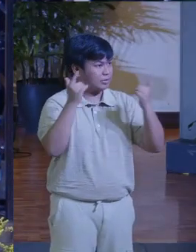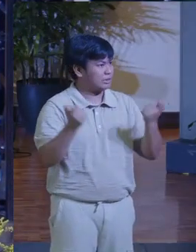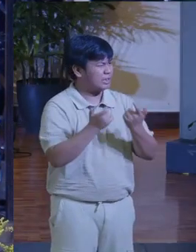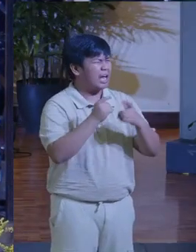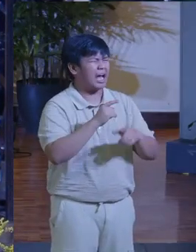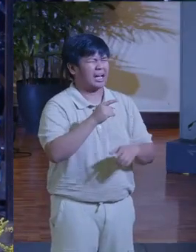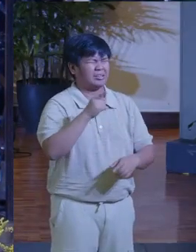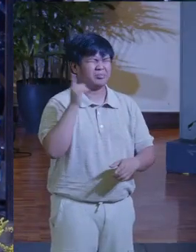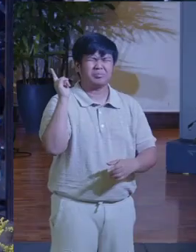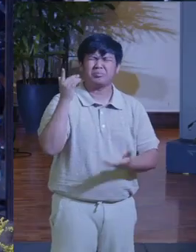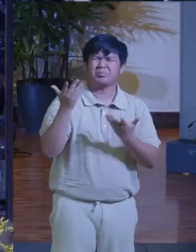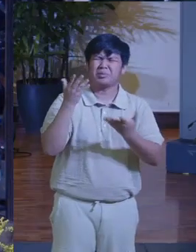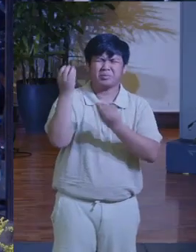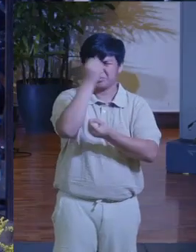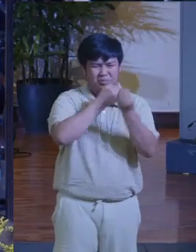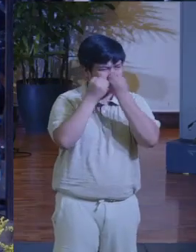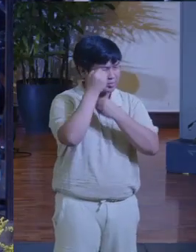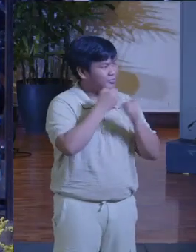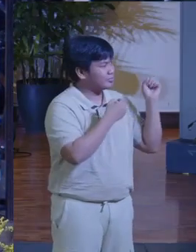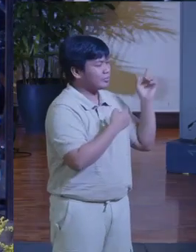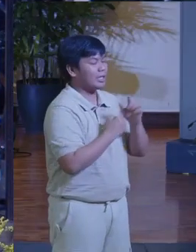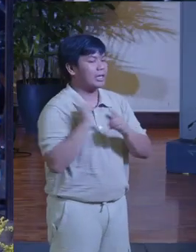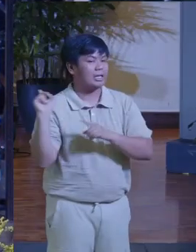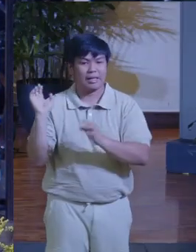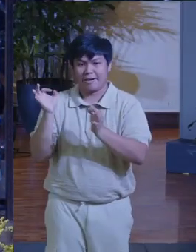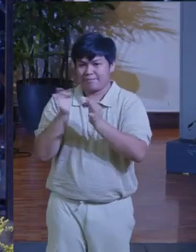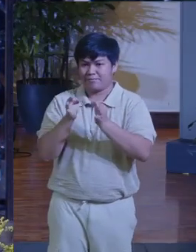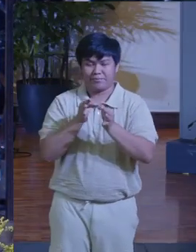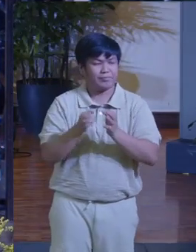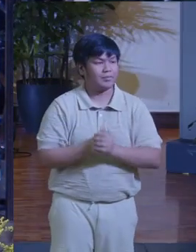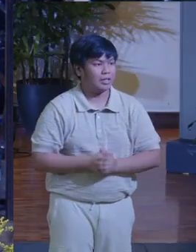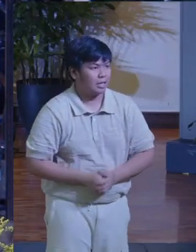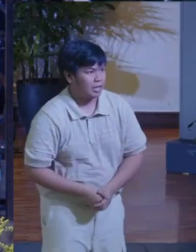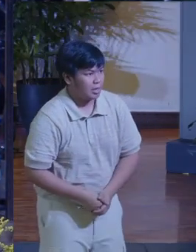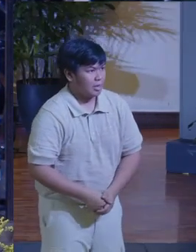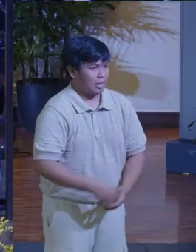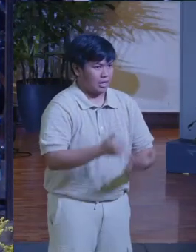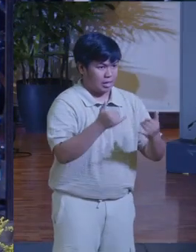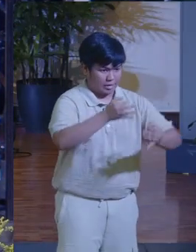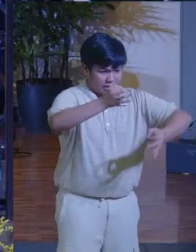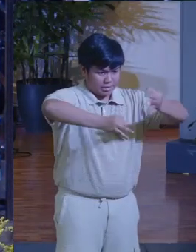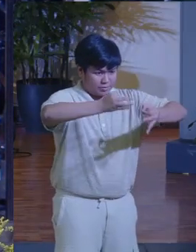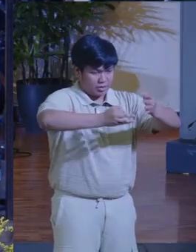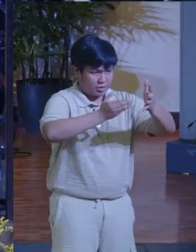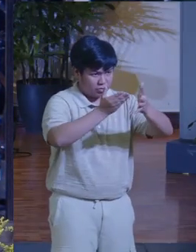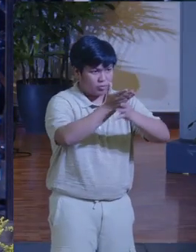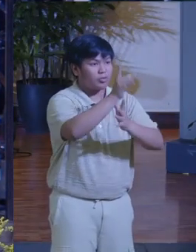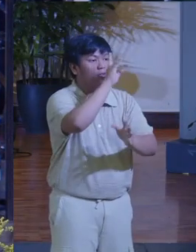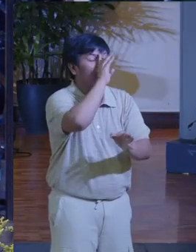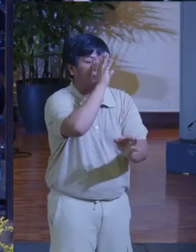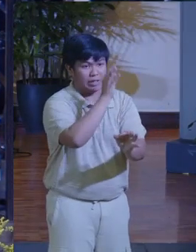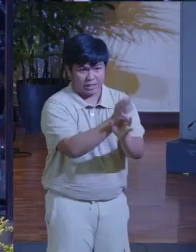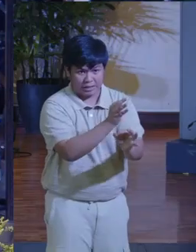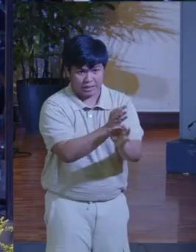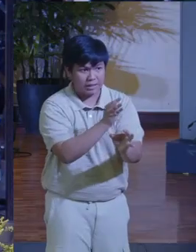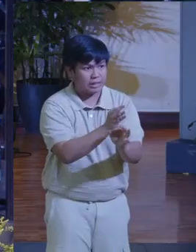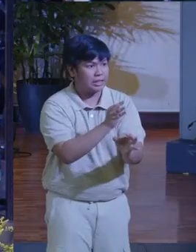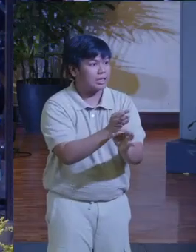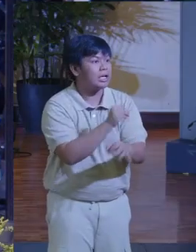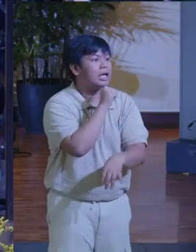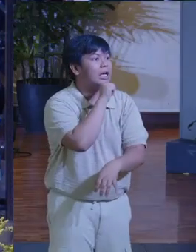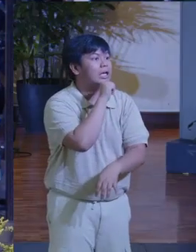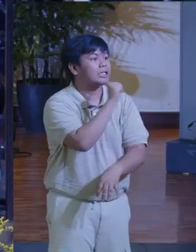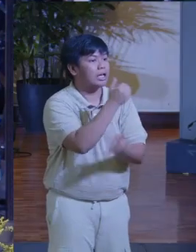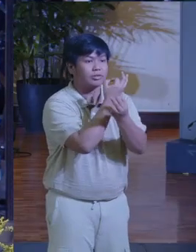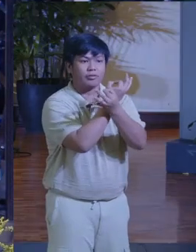basahin, ano? No, medyo ililiwanag ko sa inyo. Ang pagiging matuwid sa pamamagitan ng pananampalataya kay Kristo Jesus ay hindi kalayaan